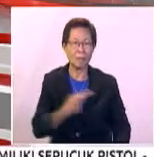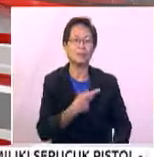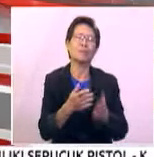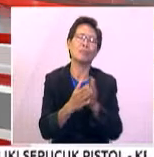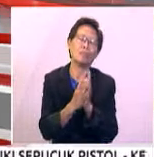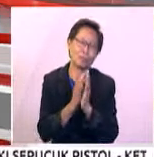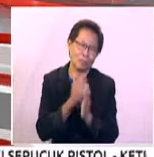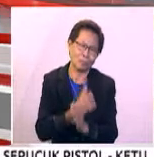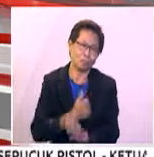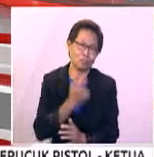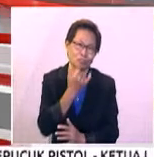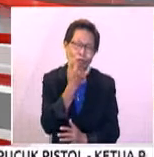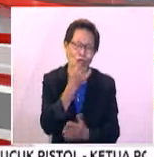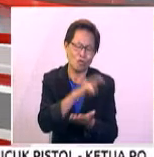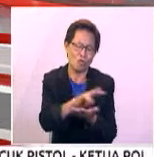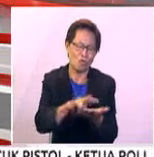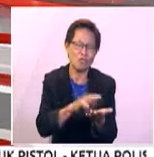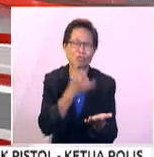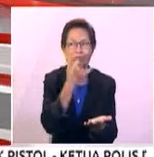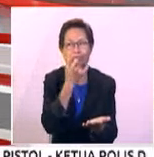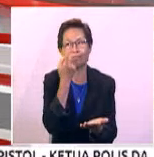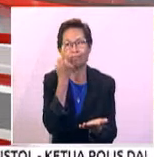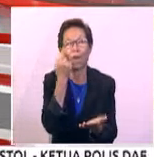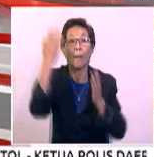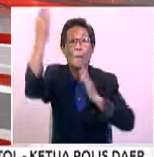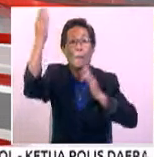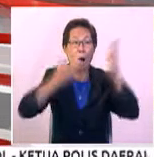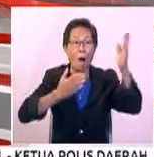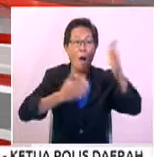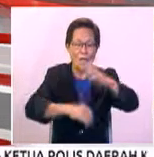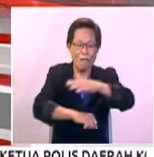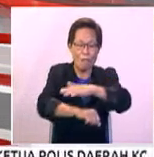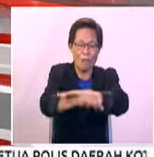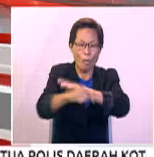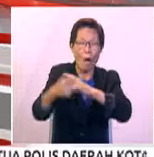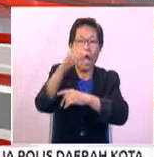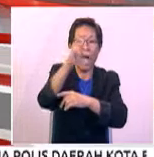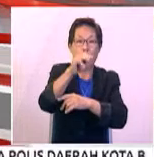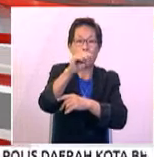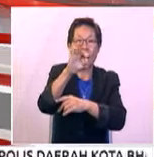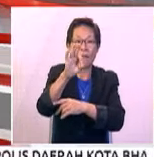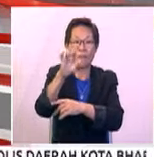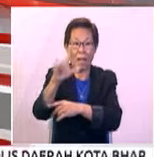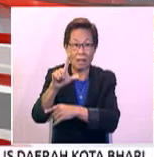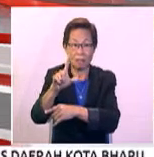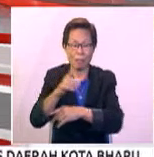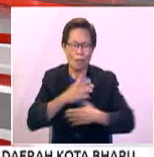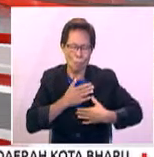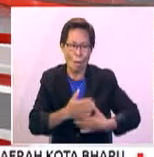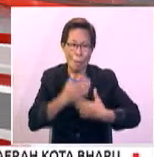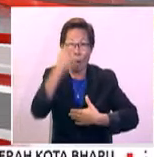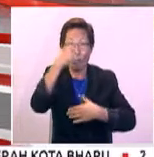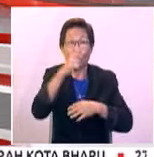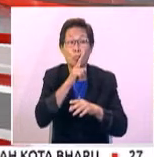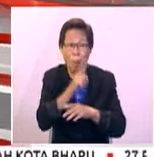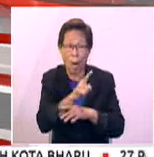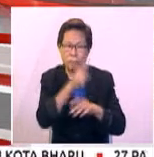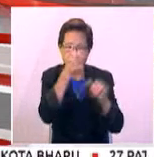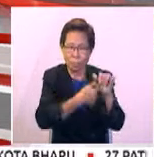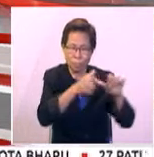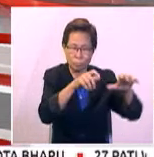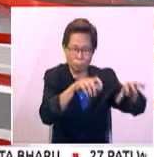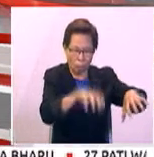meminta maaf atas kesilapan visual itu tadi. Malaysia Football League MFL committed untuk memastikan setiap pasukan